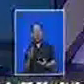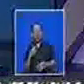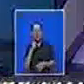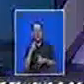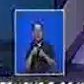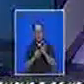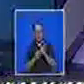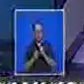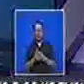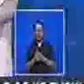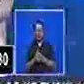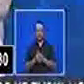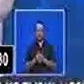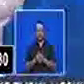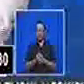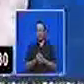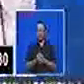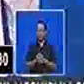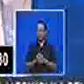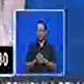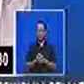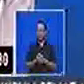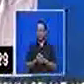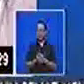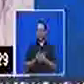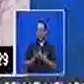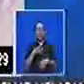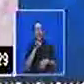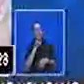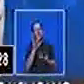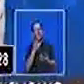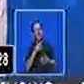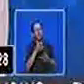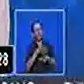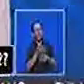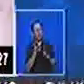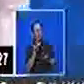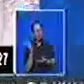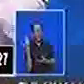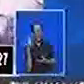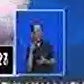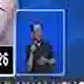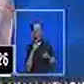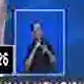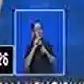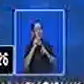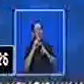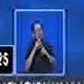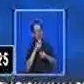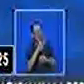Sorry, saya pikir 4 detik tadi cukup. Maaf ya. Gus, moga menjelaskan tata ruang ini kunjungan kan DPRD loh. Menjelaskan